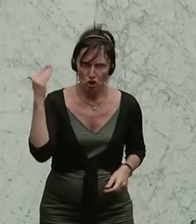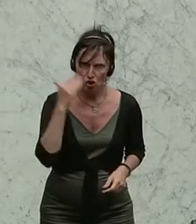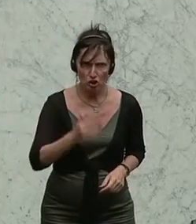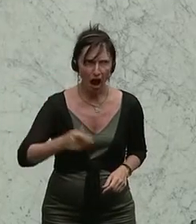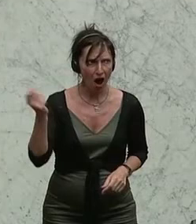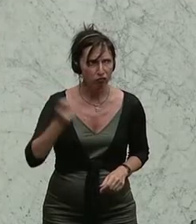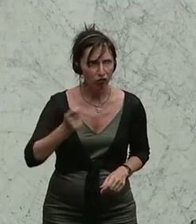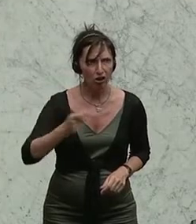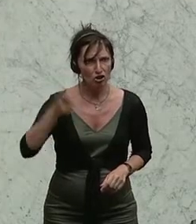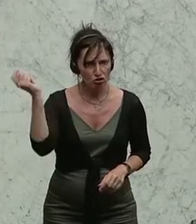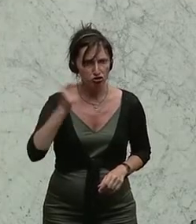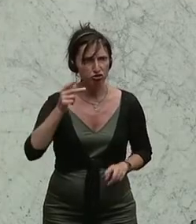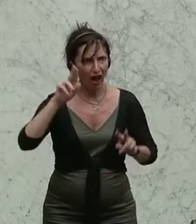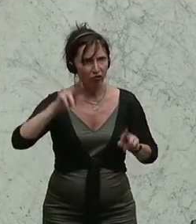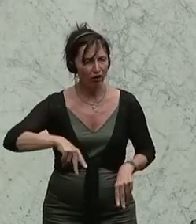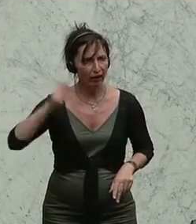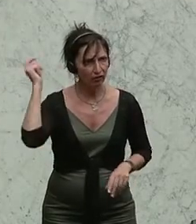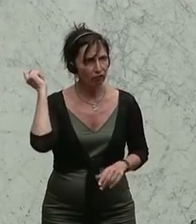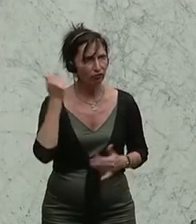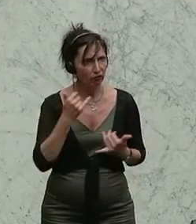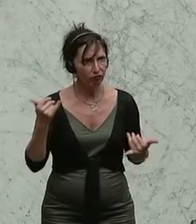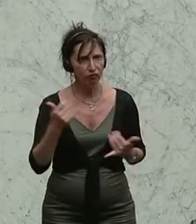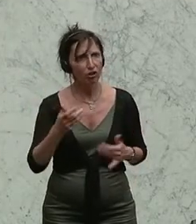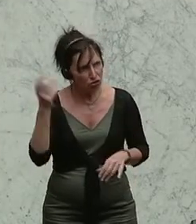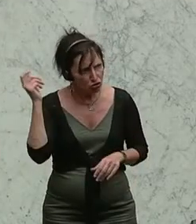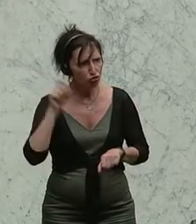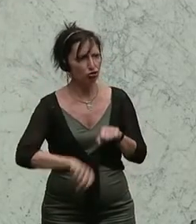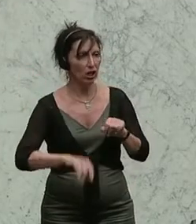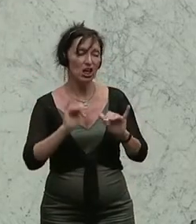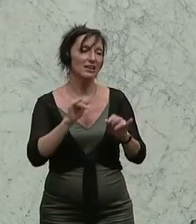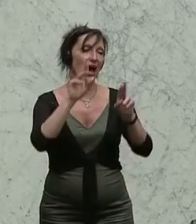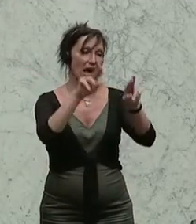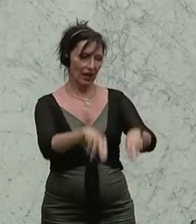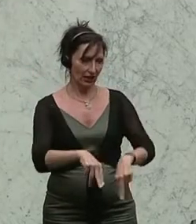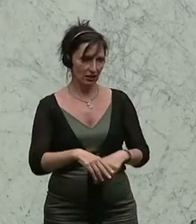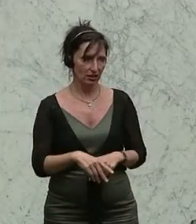Hier mit der scharfen Keule des Strafrechts zuzuschlagen. Ja, Sie haben recht, Frau Kollegin, Sie haben recht.